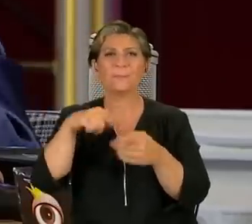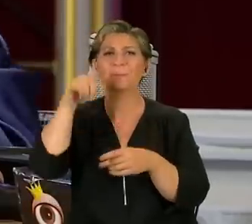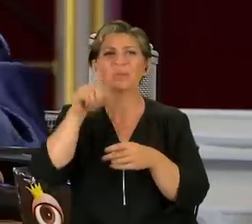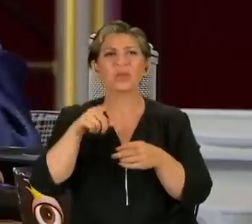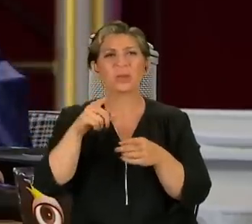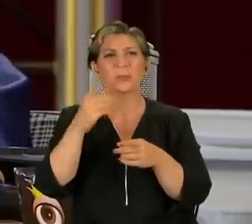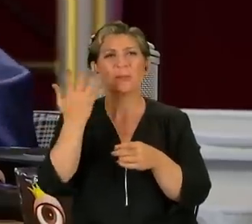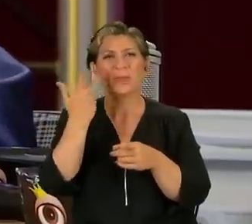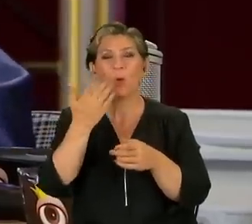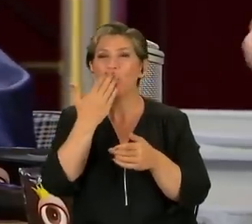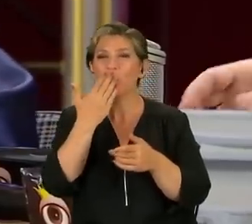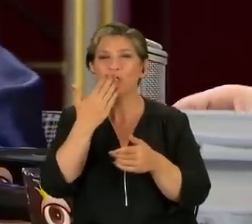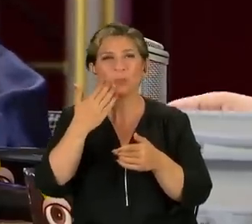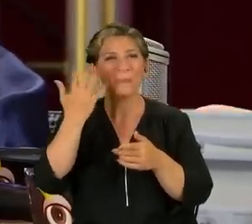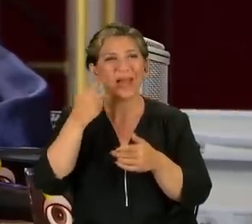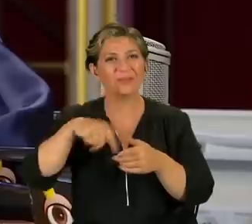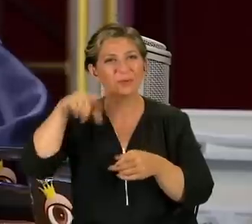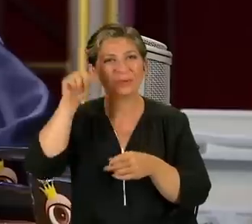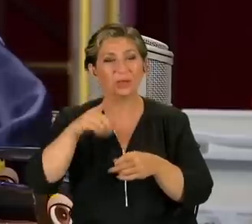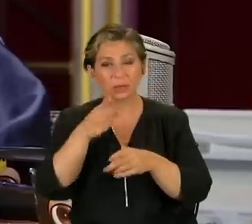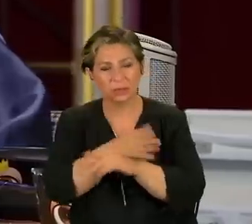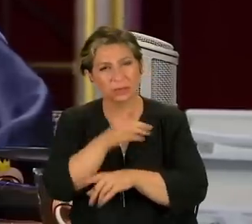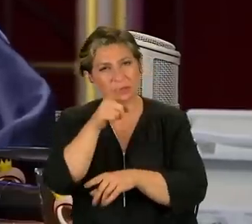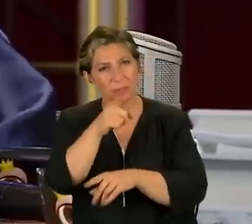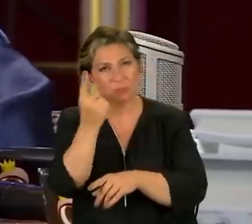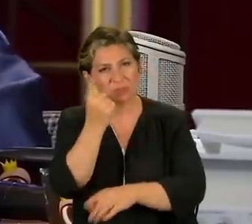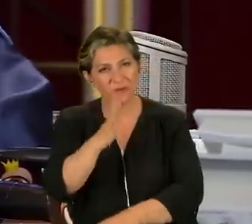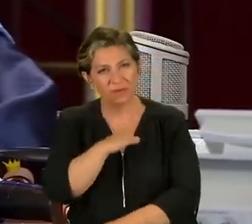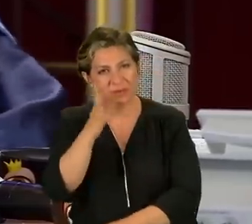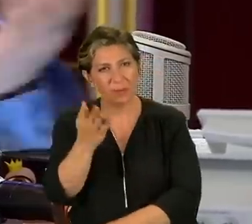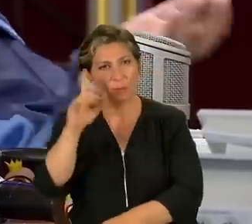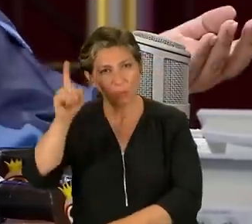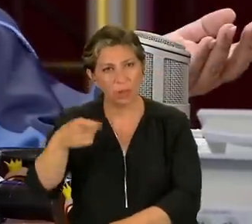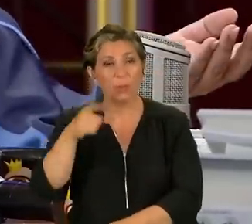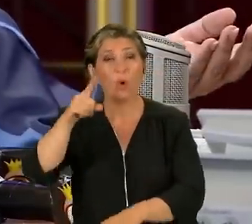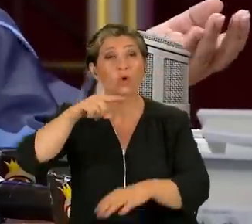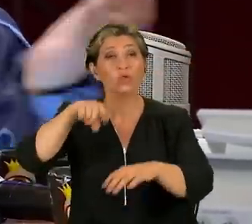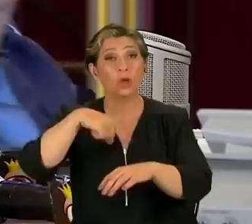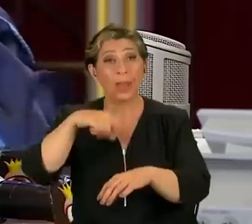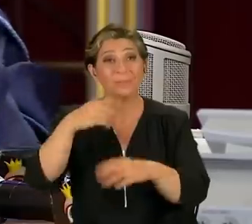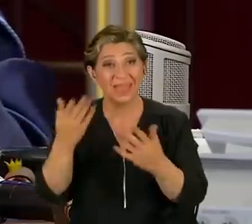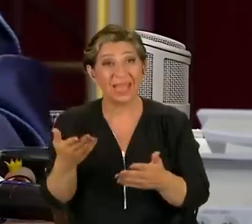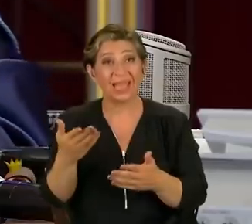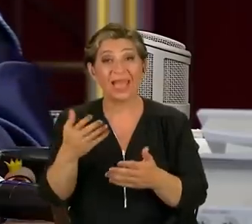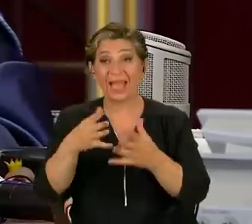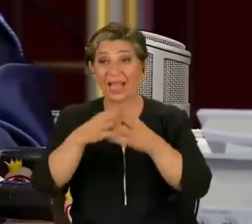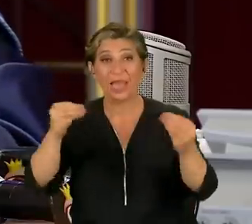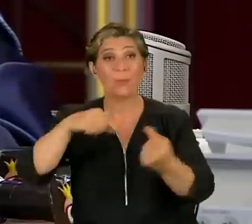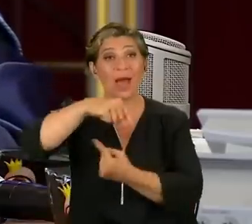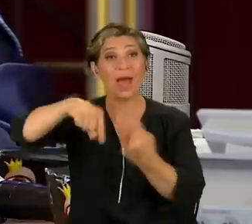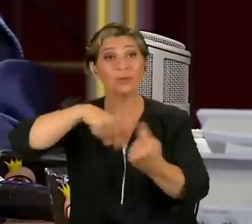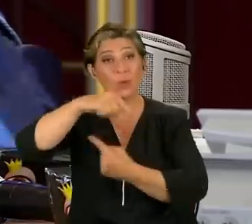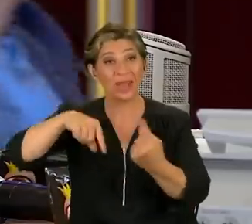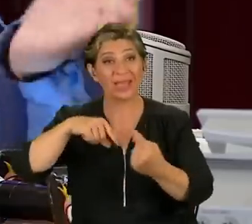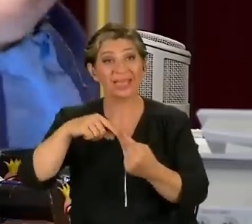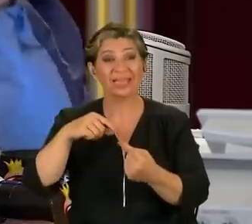bir gün pilav okulun pilavları dedik gerçekten böyle bir şey varsa bulalım. O dönemde kayıp